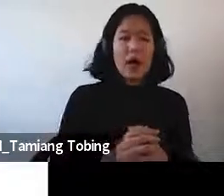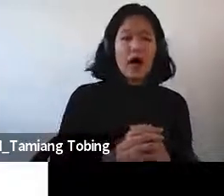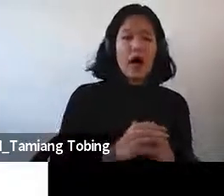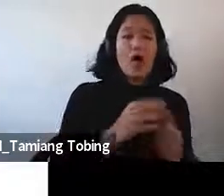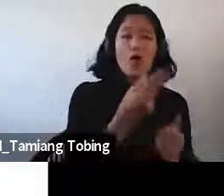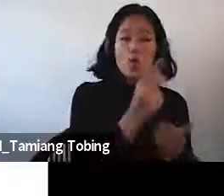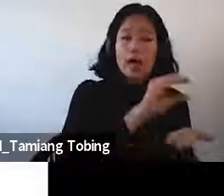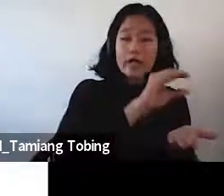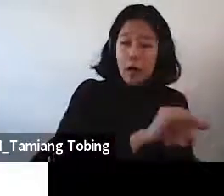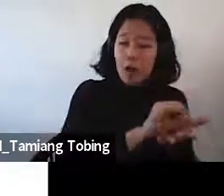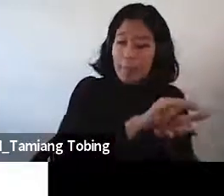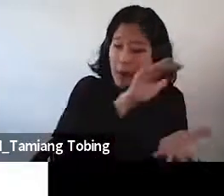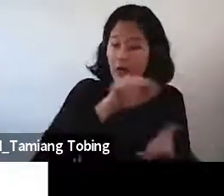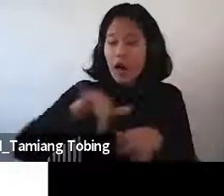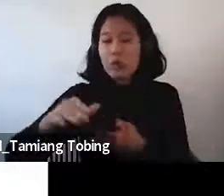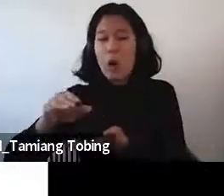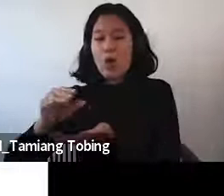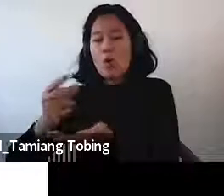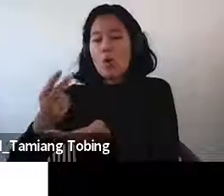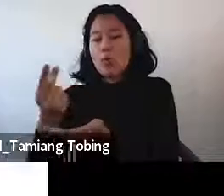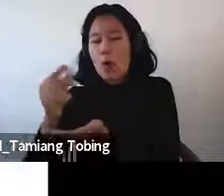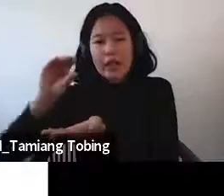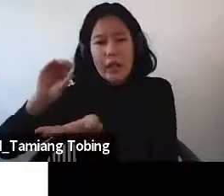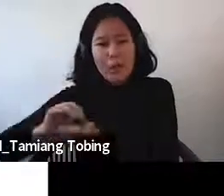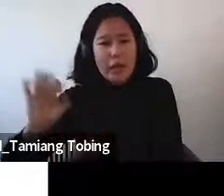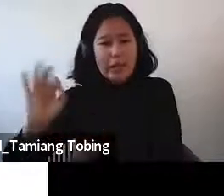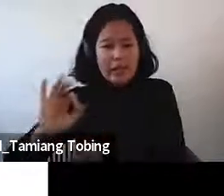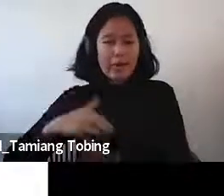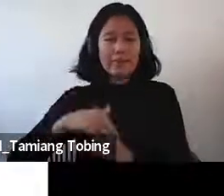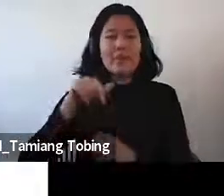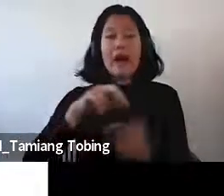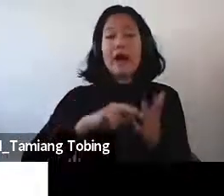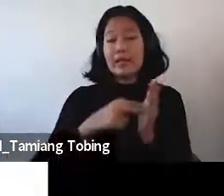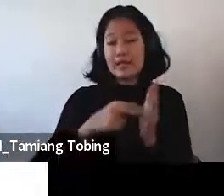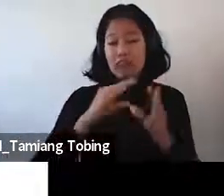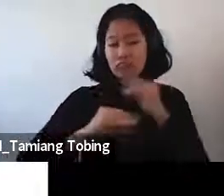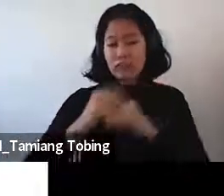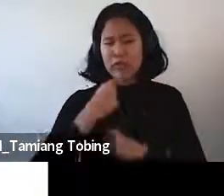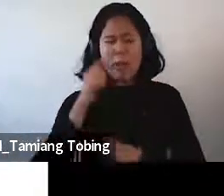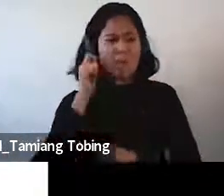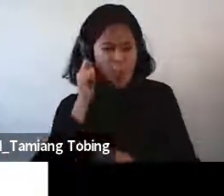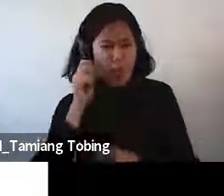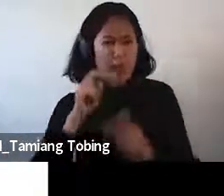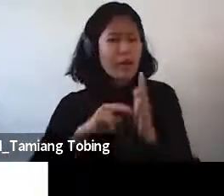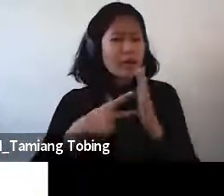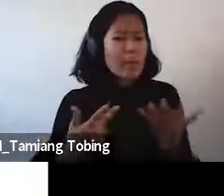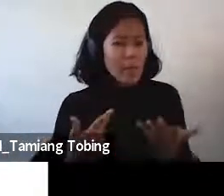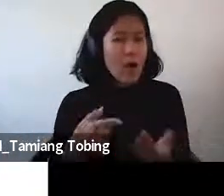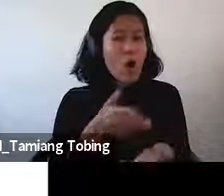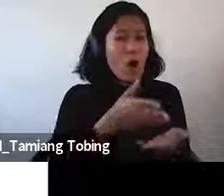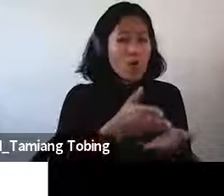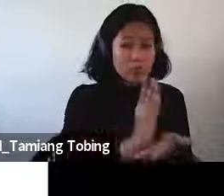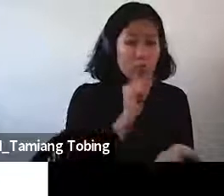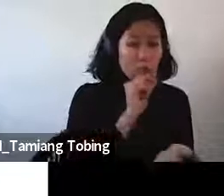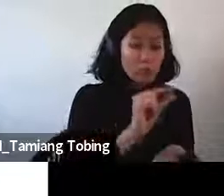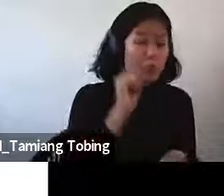punya tabungan, dan sebagainya. Sehingga ketika kita bicara tentang perempuan, ya, kita membuat kebijakan tentang